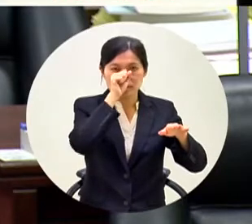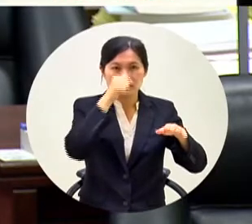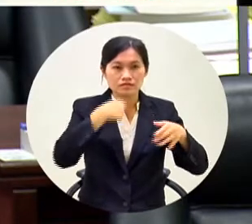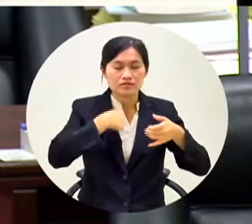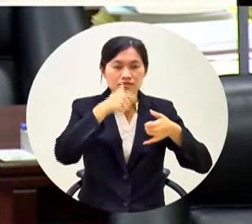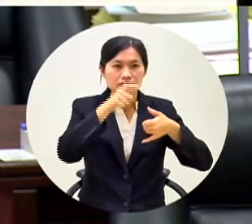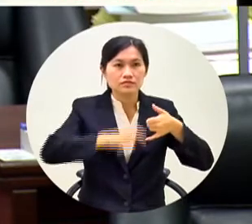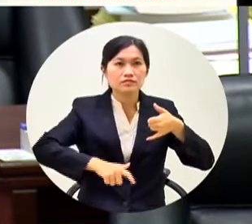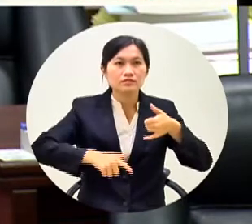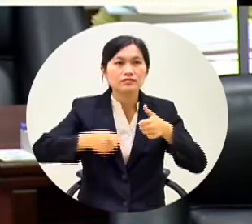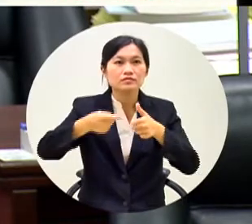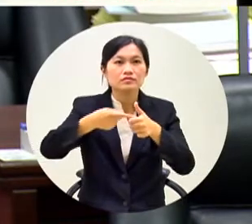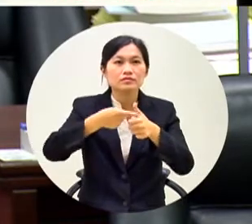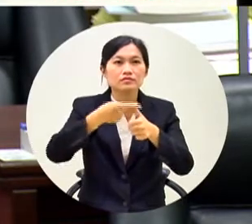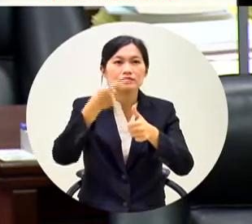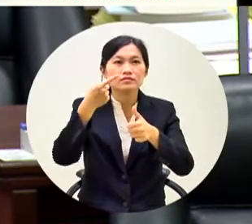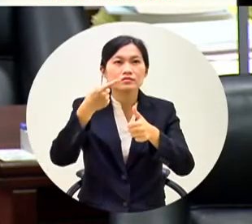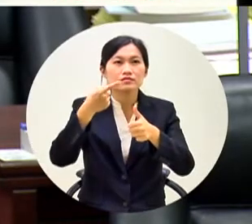首先。